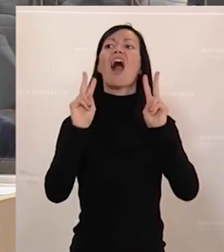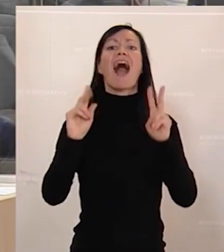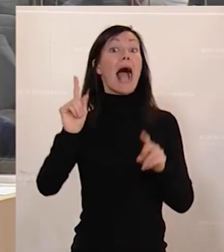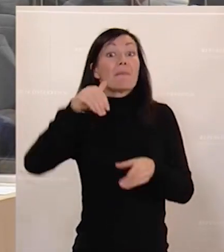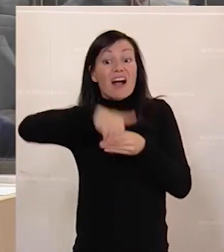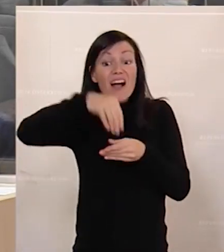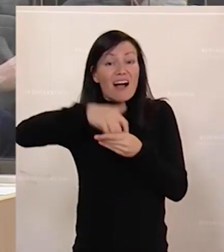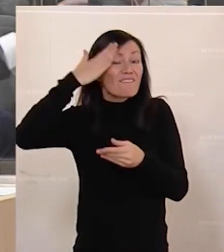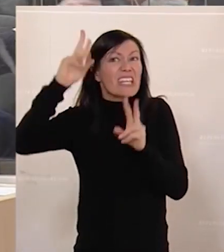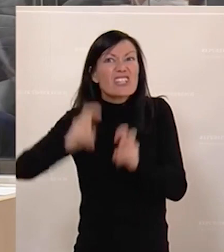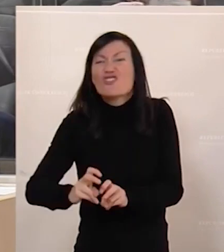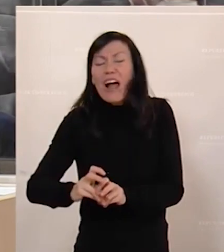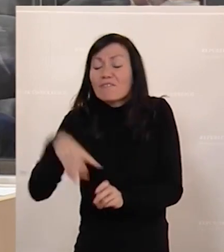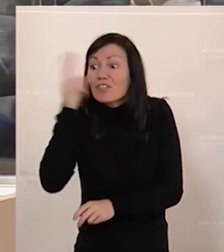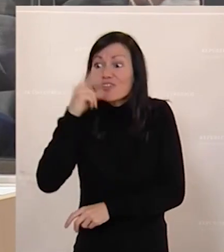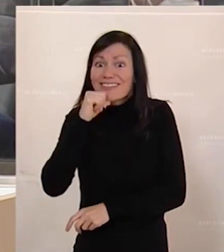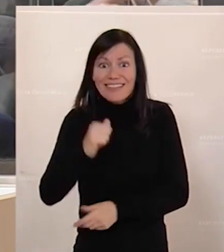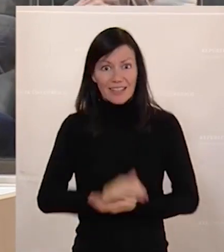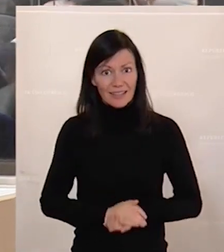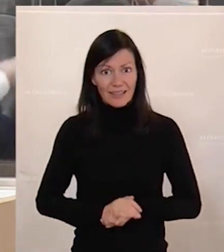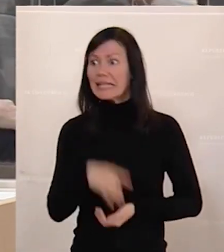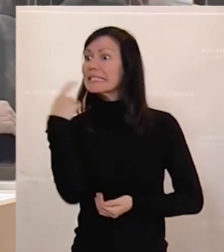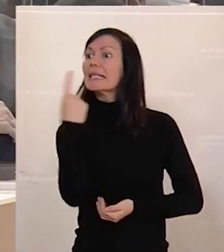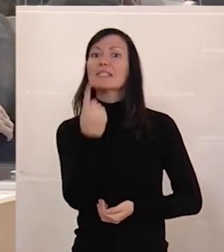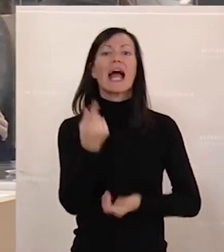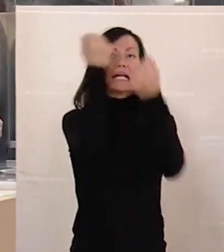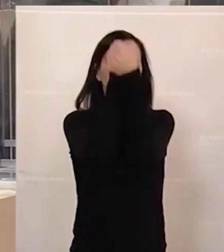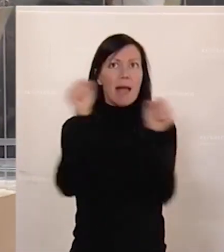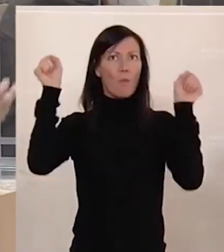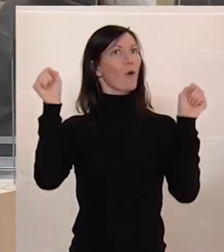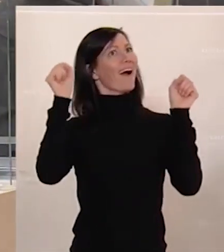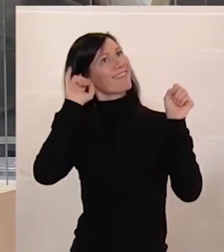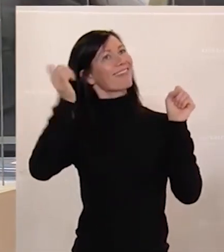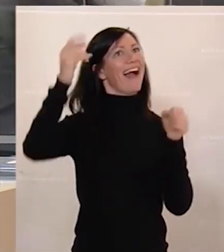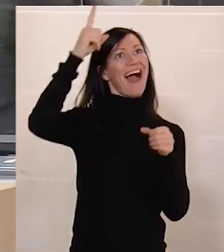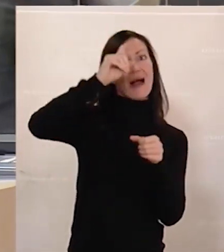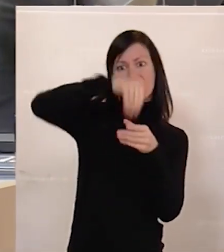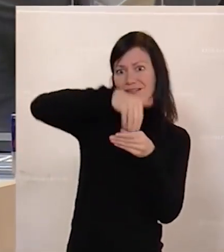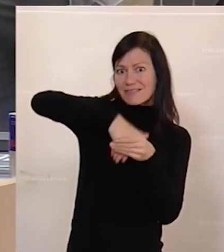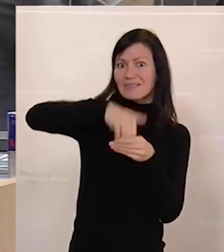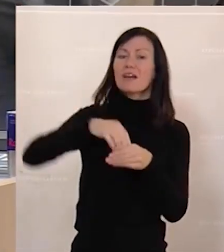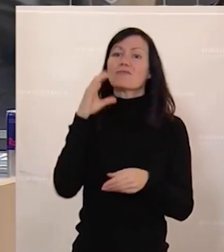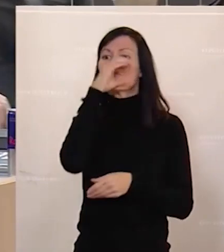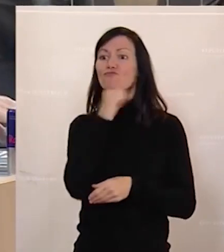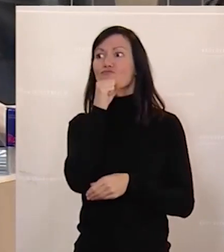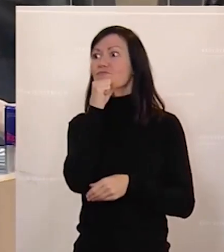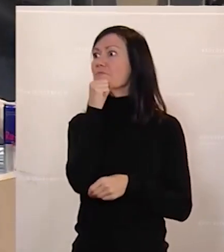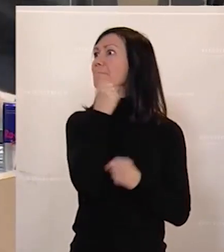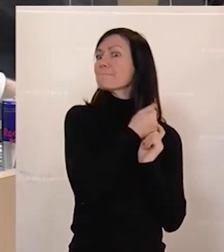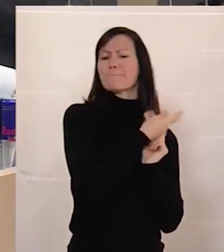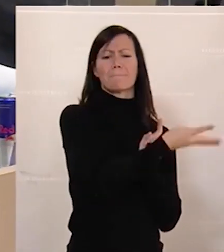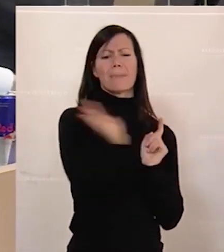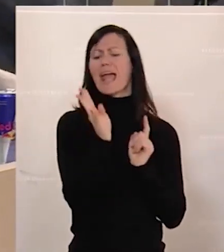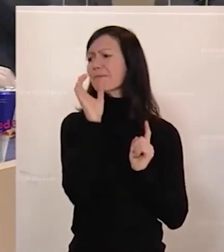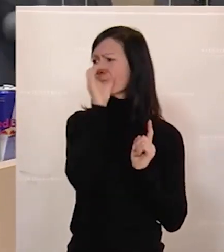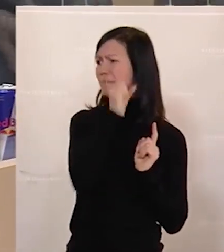was Wissenschaftlichkeit ist. Und Sie reden von Demokratie und verachten die schweigende Mehrheit, die es satt